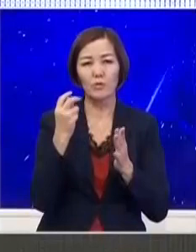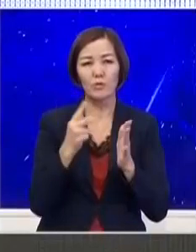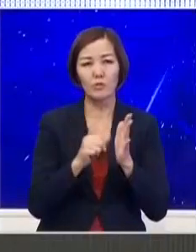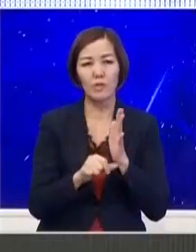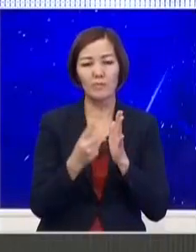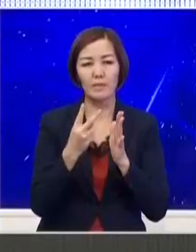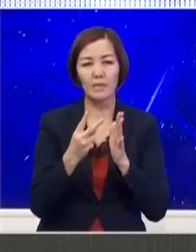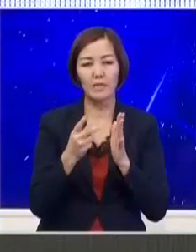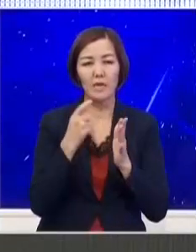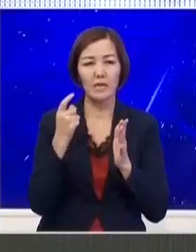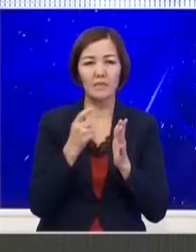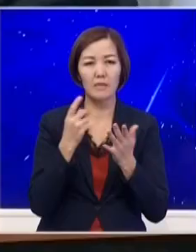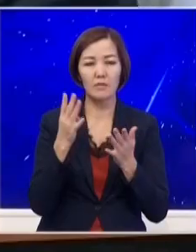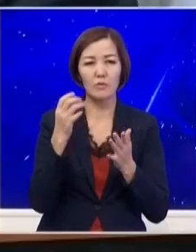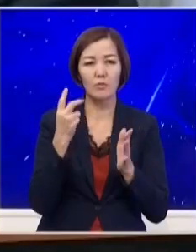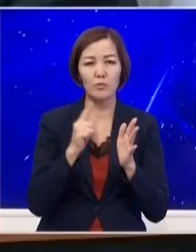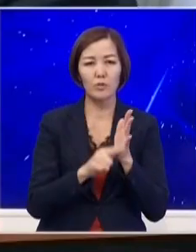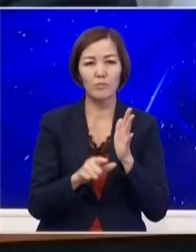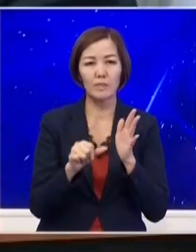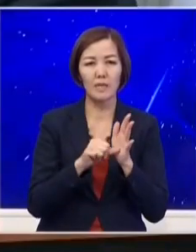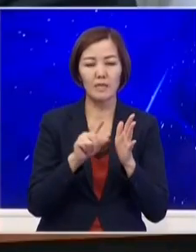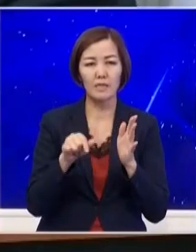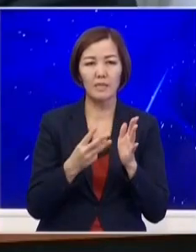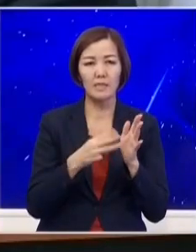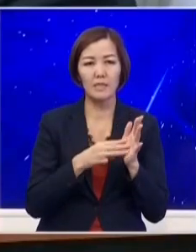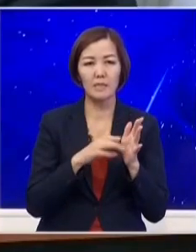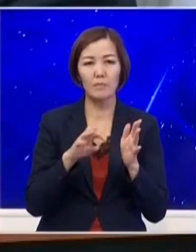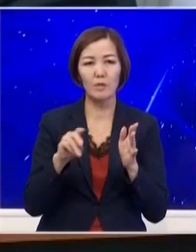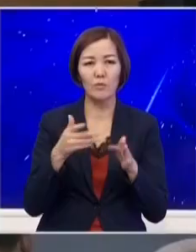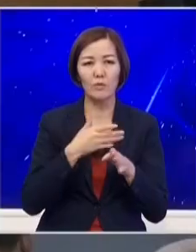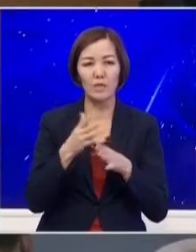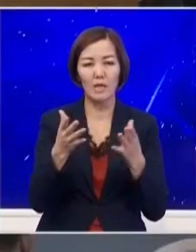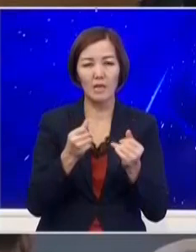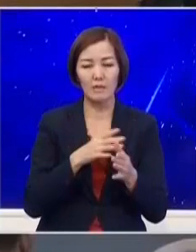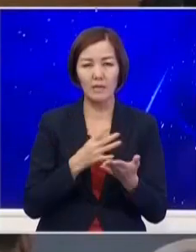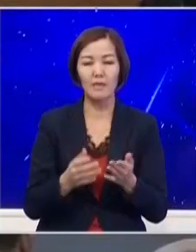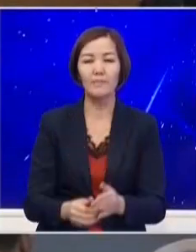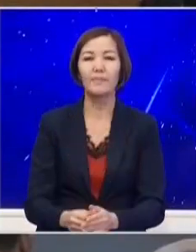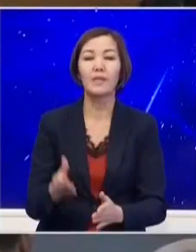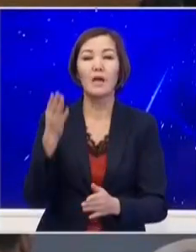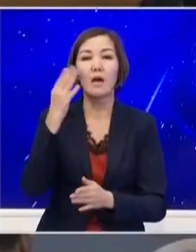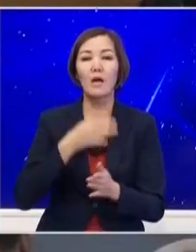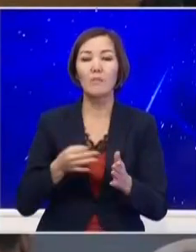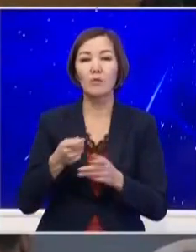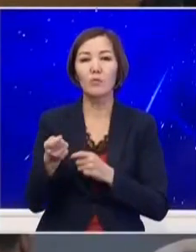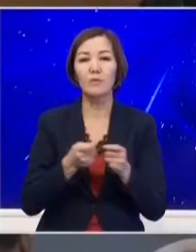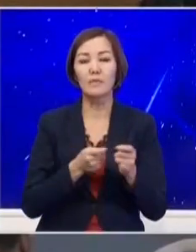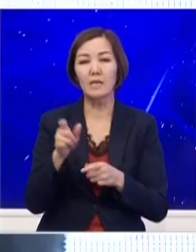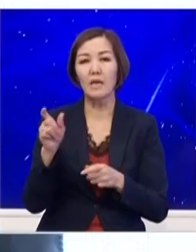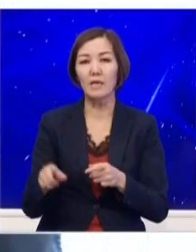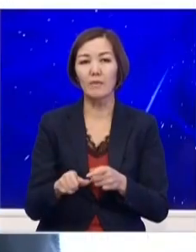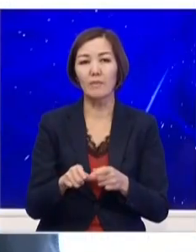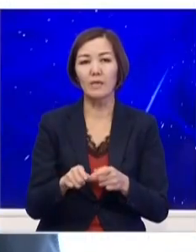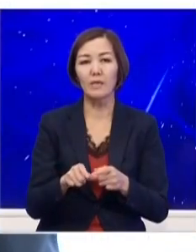шаруа қожалығы 476-та 8 миллион теңге субсидия алды. Одан кейін Алматы облысының әкімі Марат